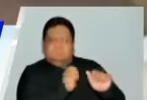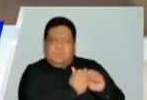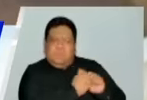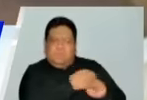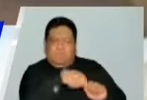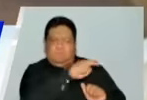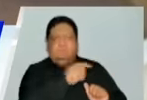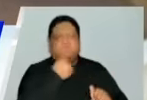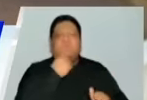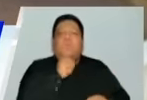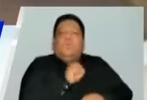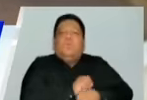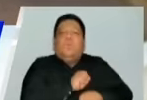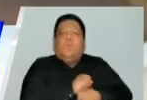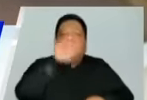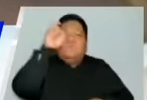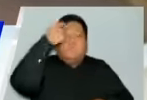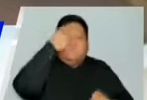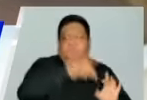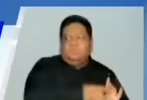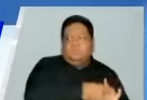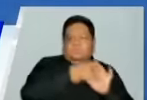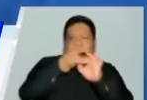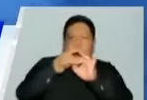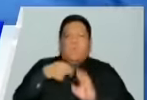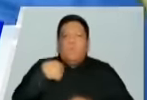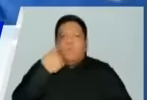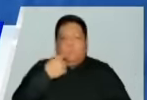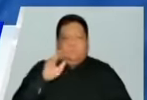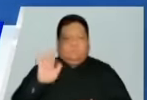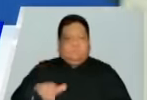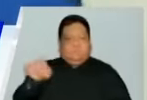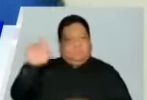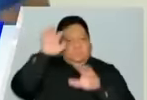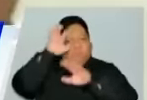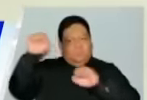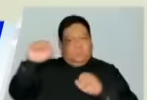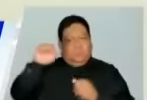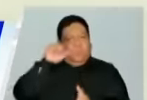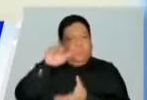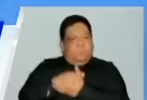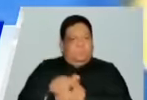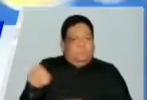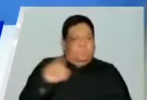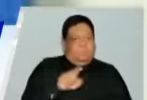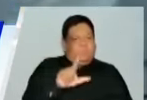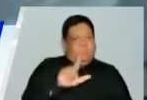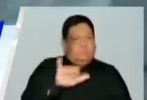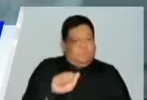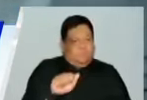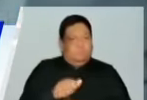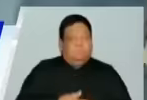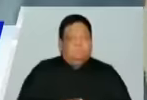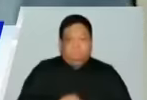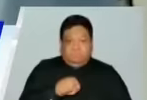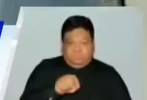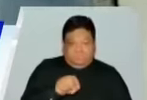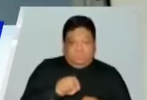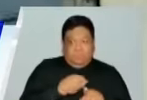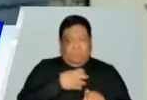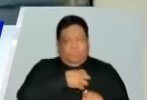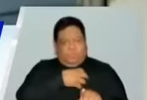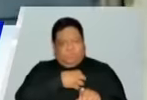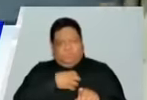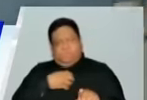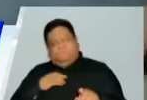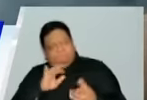na konektado kay First Lady Lisa Araneta Marcos. Matapos makipag-ugnayan ng pulisya sa opisina ng First Lady, pati sa ilang mga complainant, ikinasa